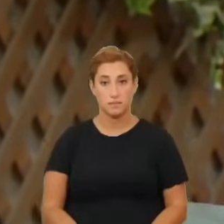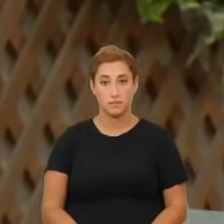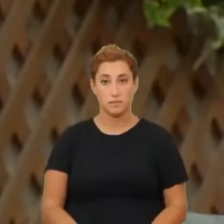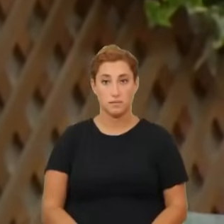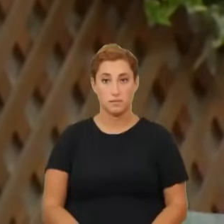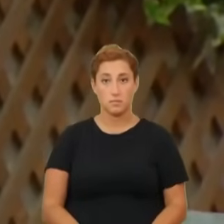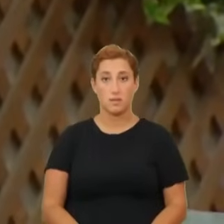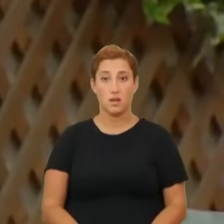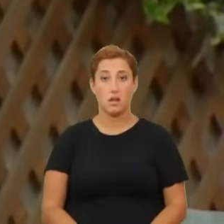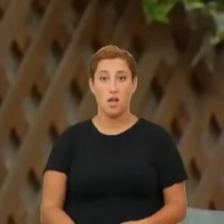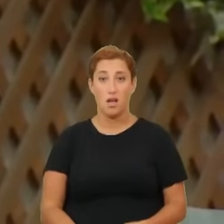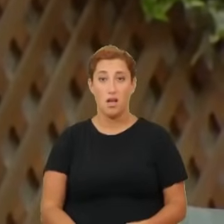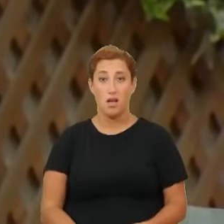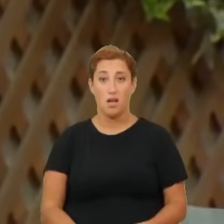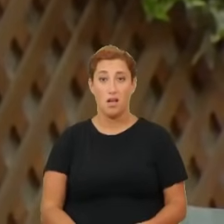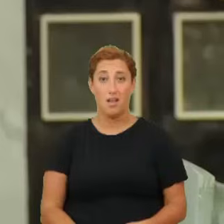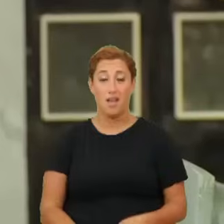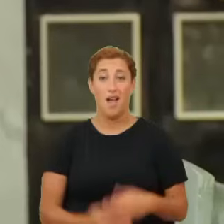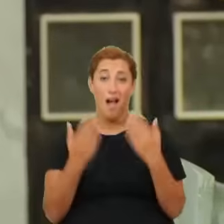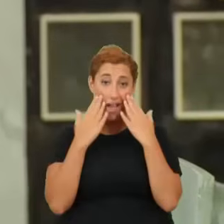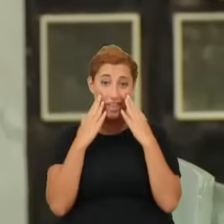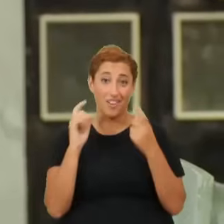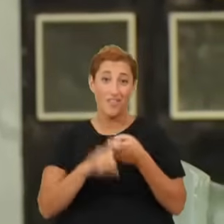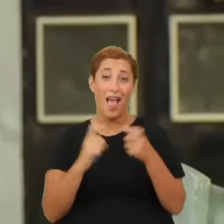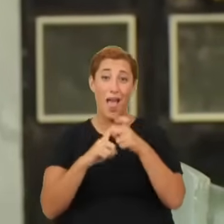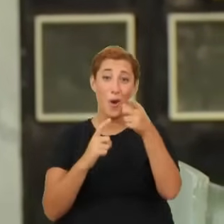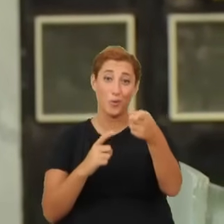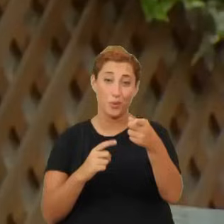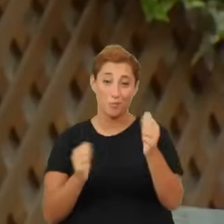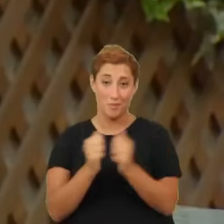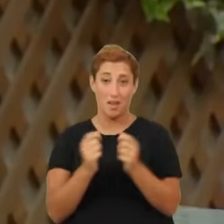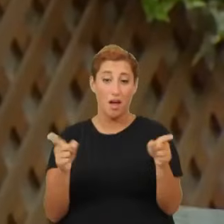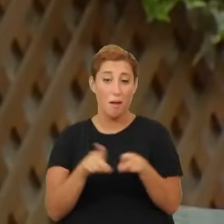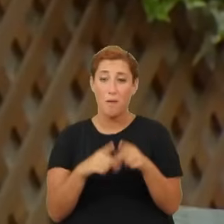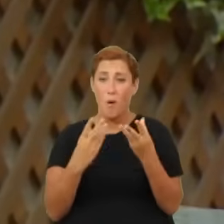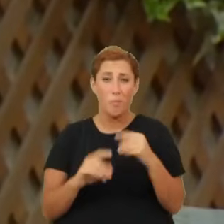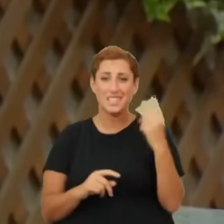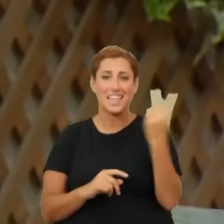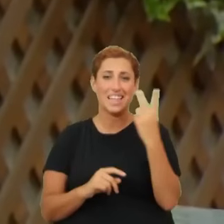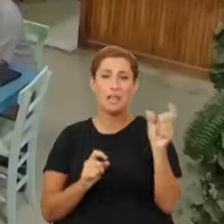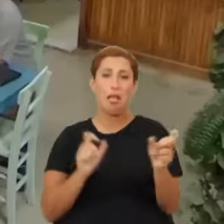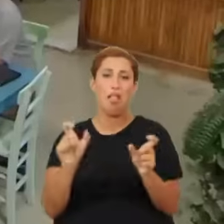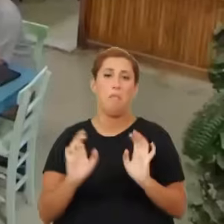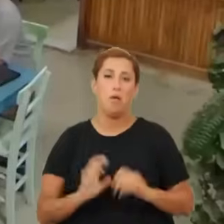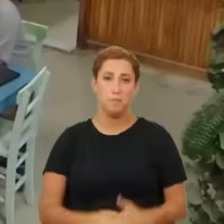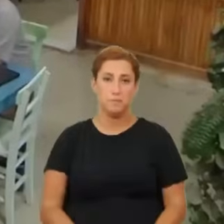Niyazi Plak misafir. Hayır. Ve Ergun Plak. Yan yana gelmemesi gereken iki kelime.